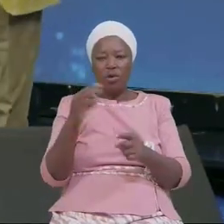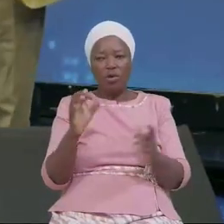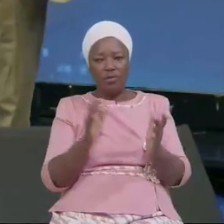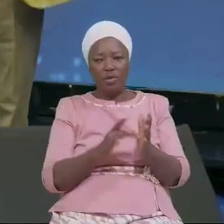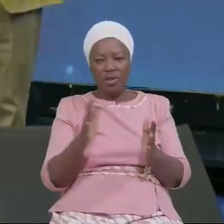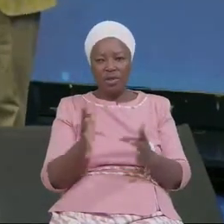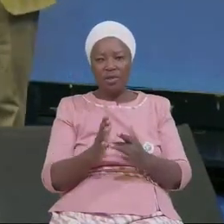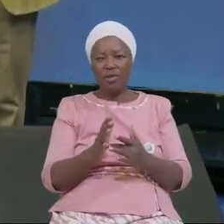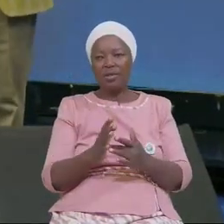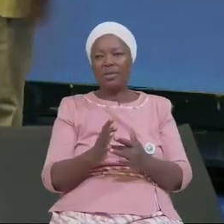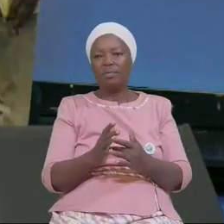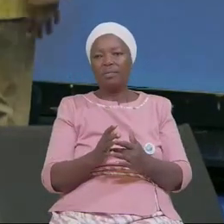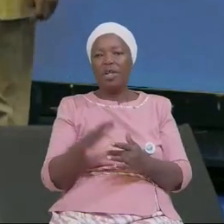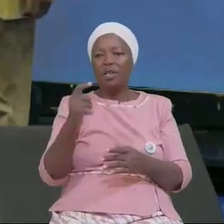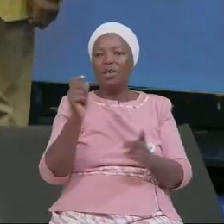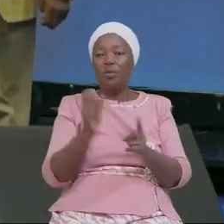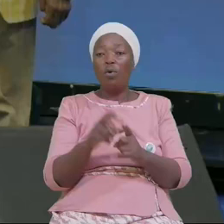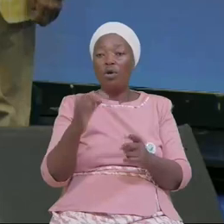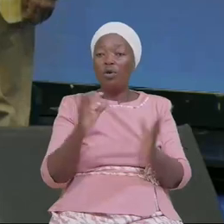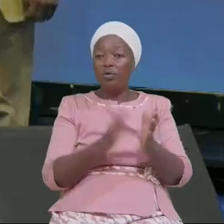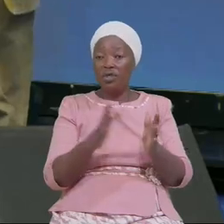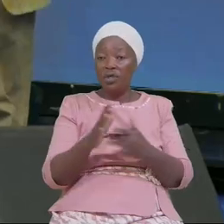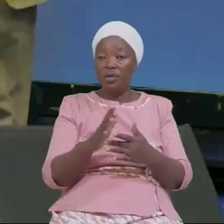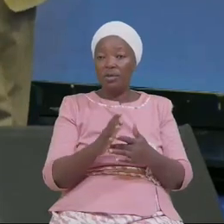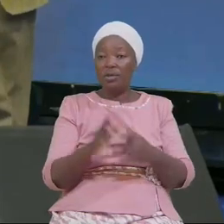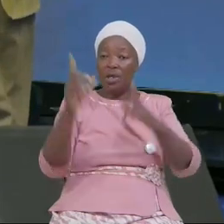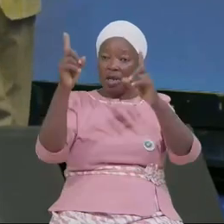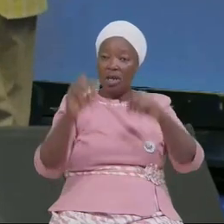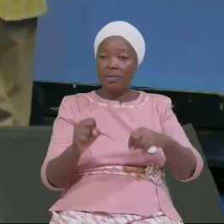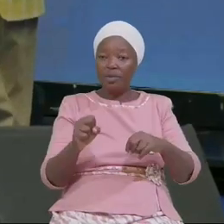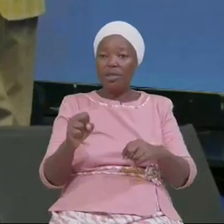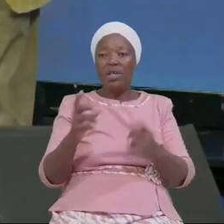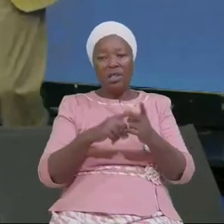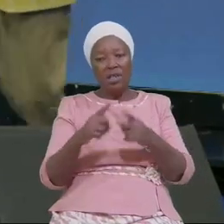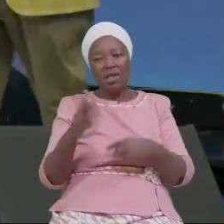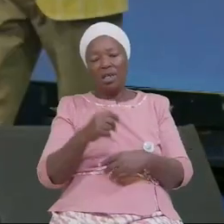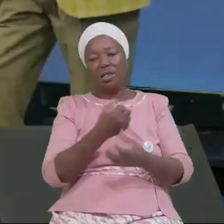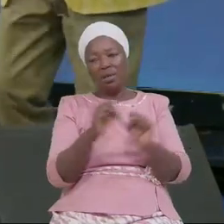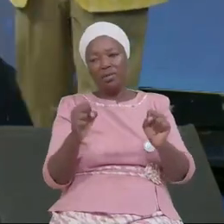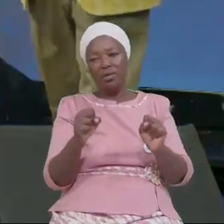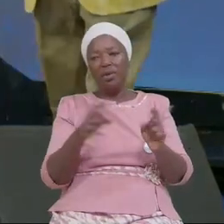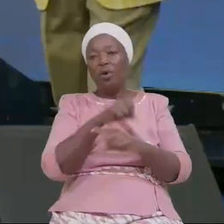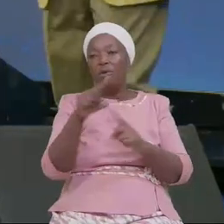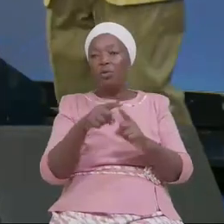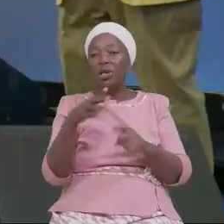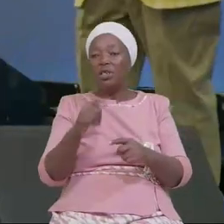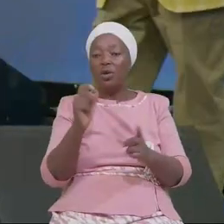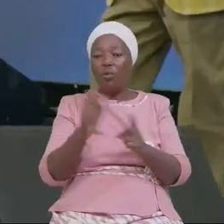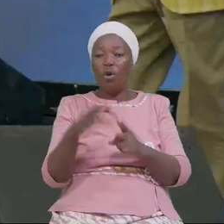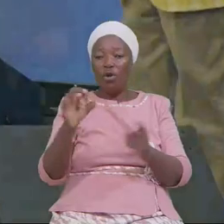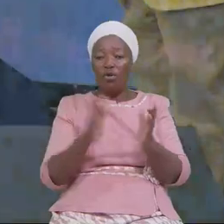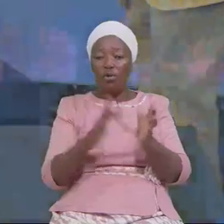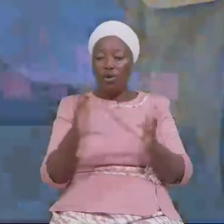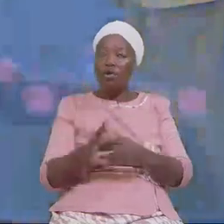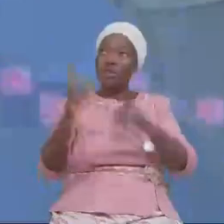Jésus. Les paroles de Jésus offrent le salut. Les paroles de